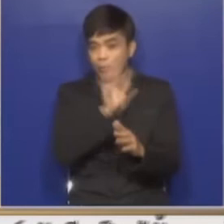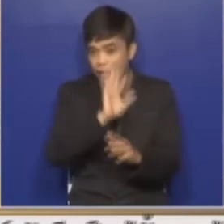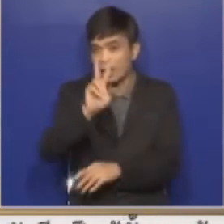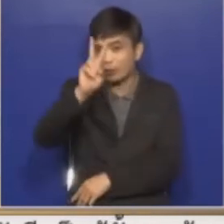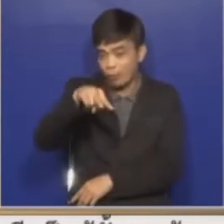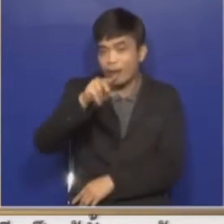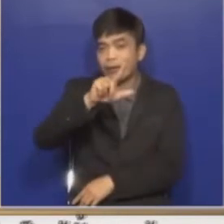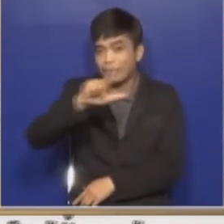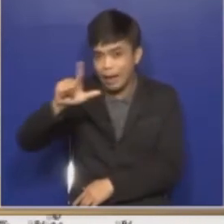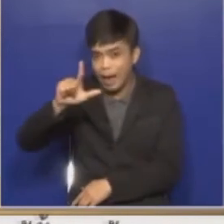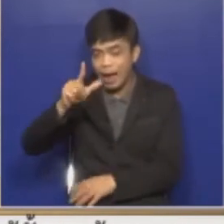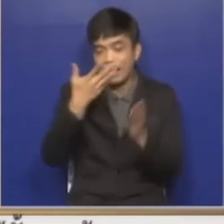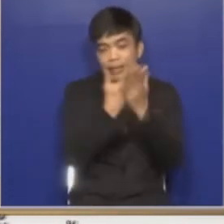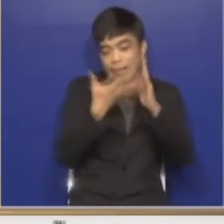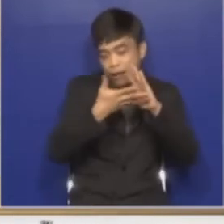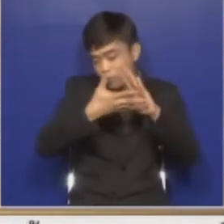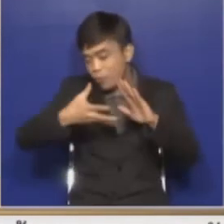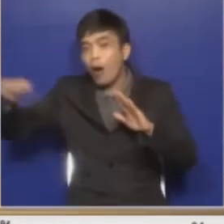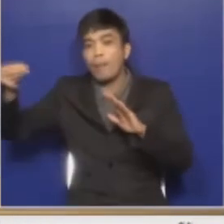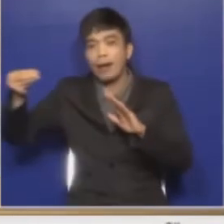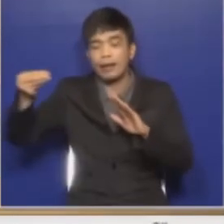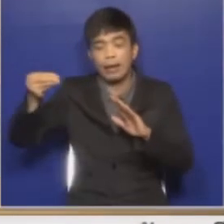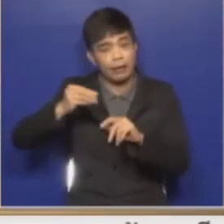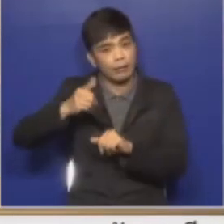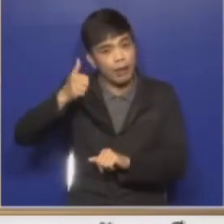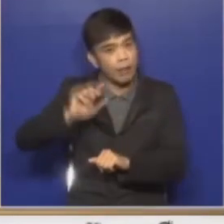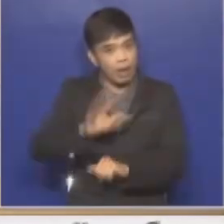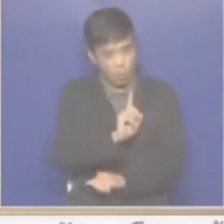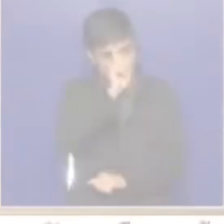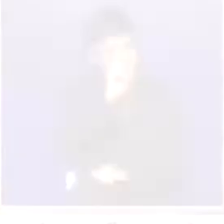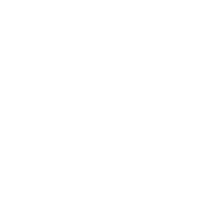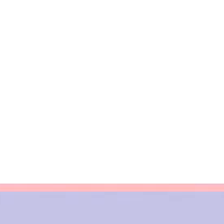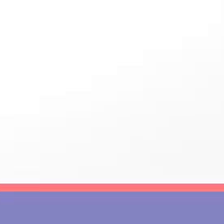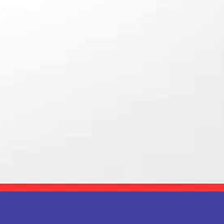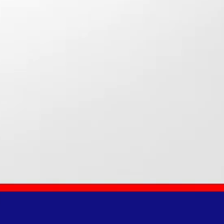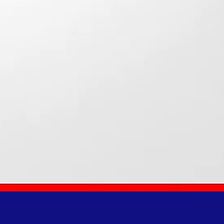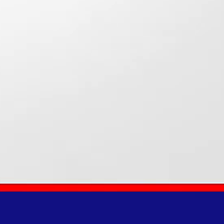2พันล้านเนี่ยออกจากองค์การคลังสินค้าได้นะครับขอบคุณครับอ่า